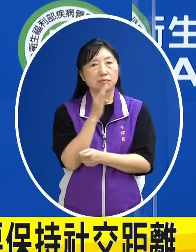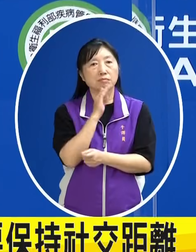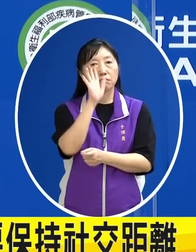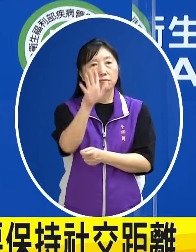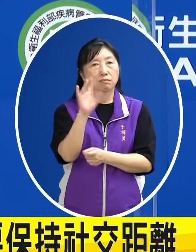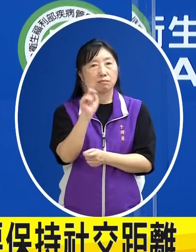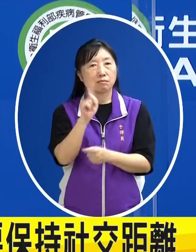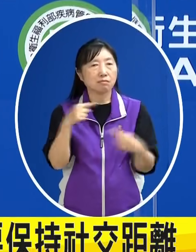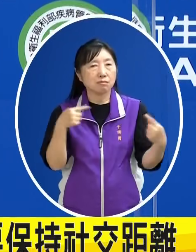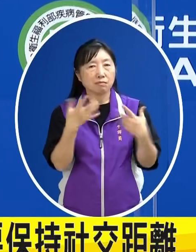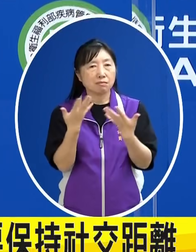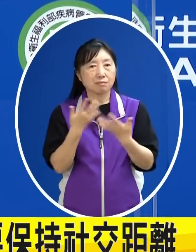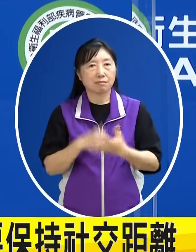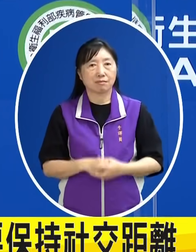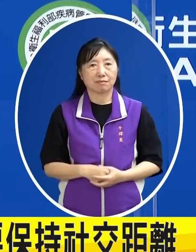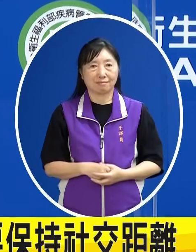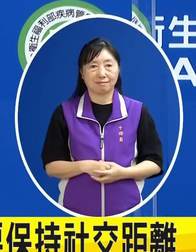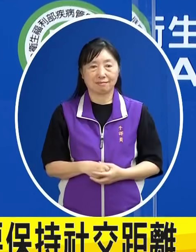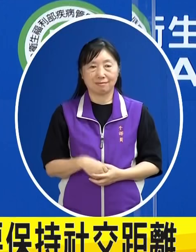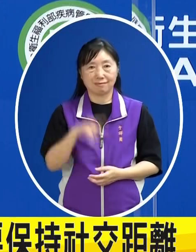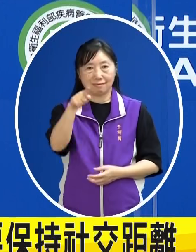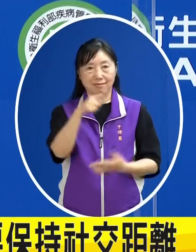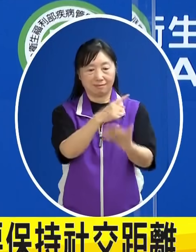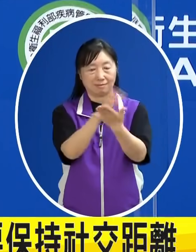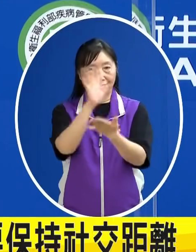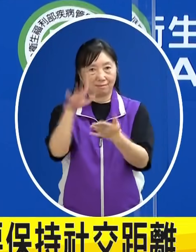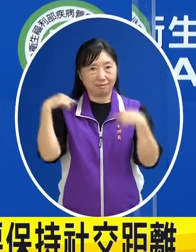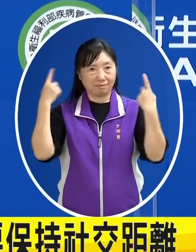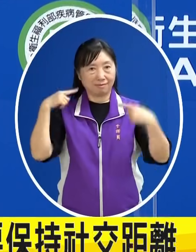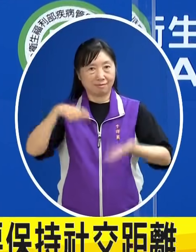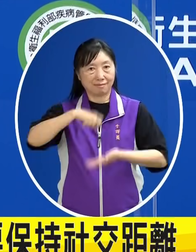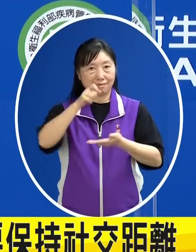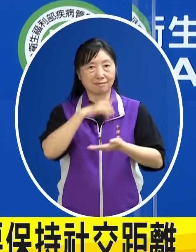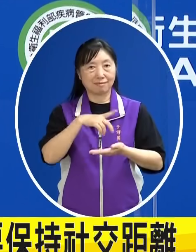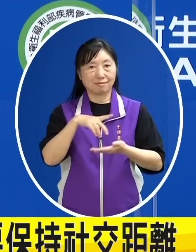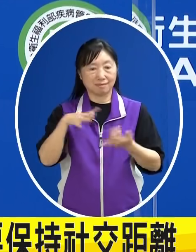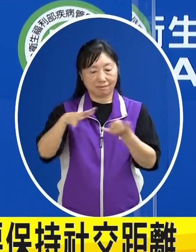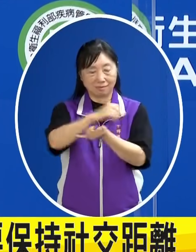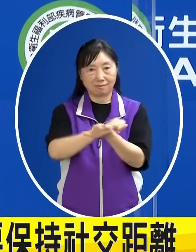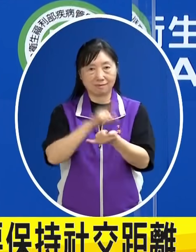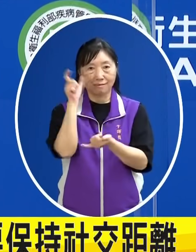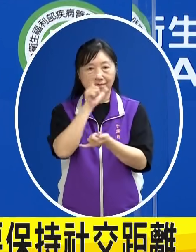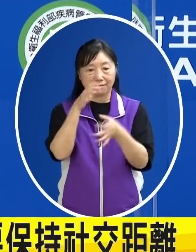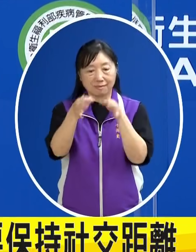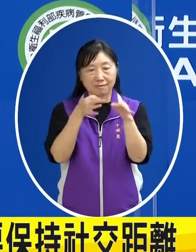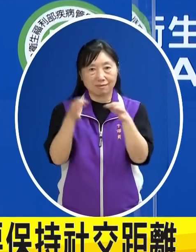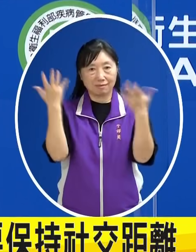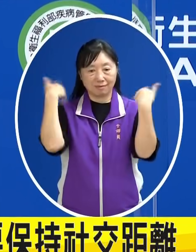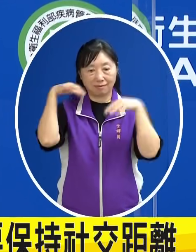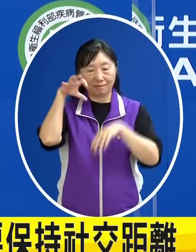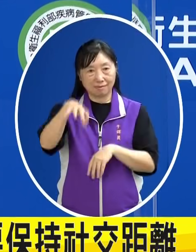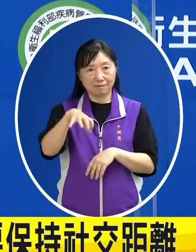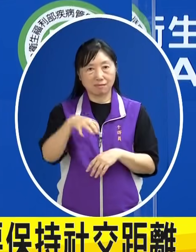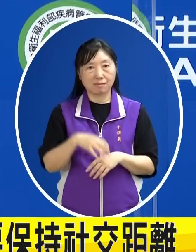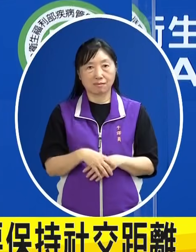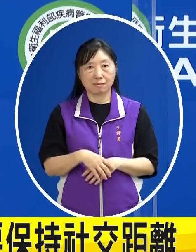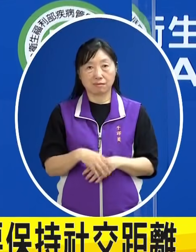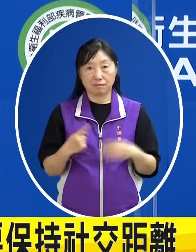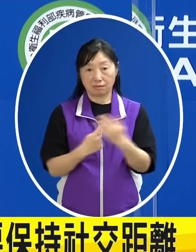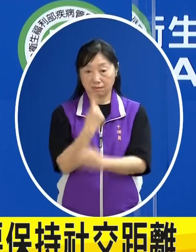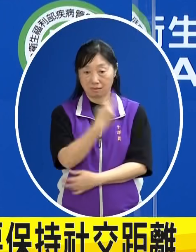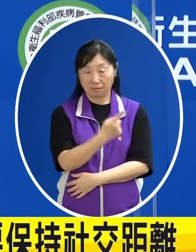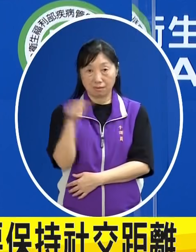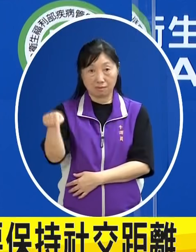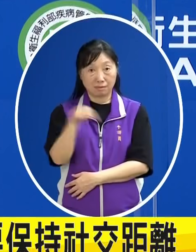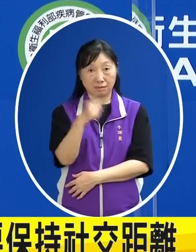那有关于就是哈大家常提到的一个全国的酒店跟舞厅，那其实行业并不只有这2个